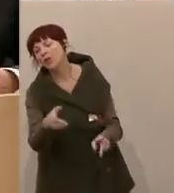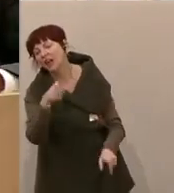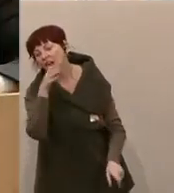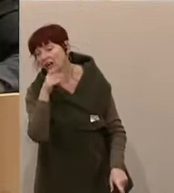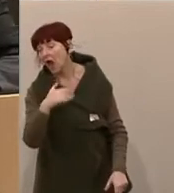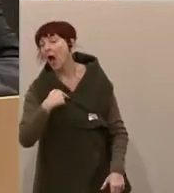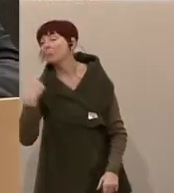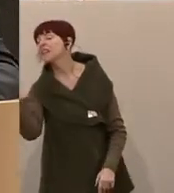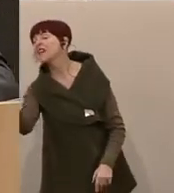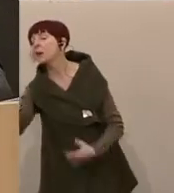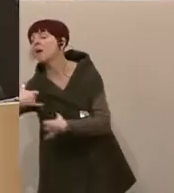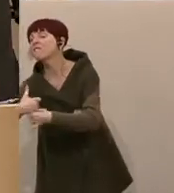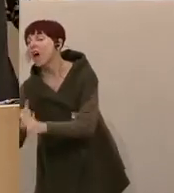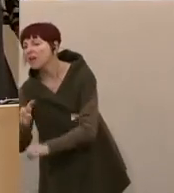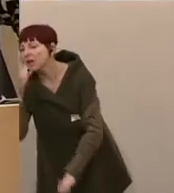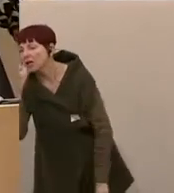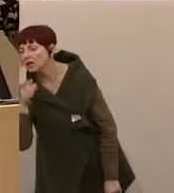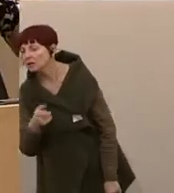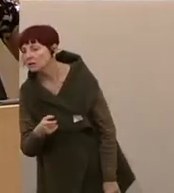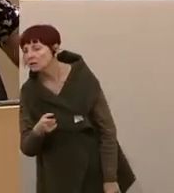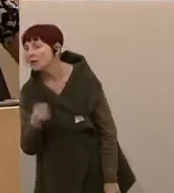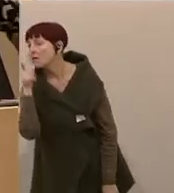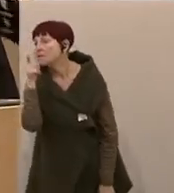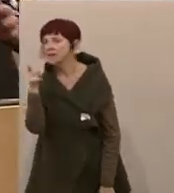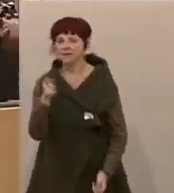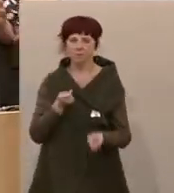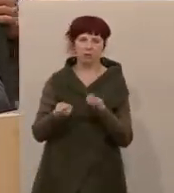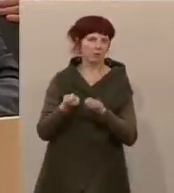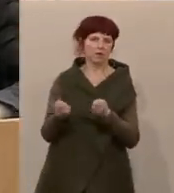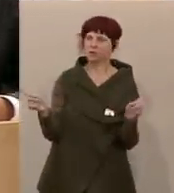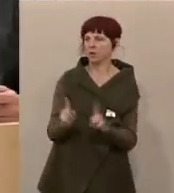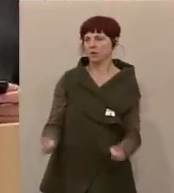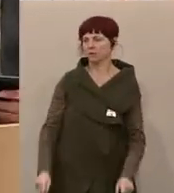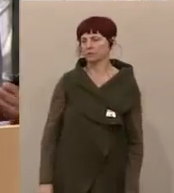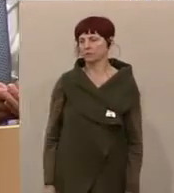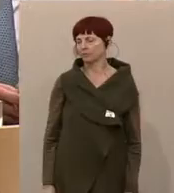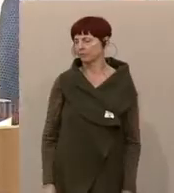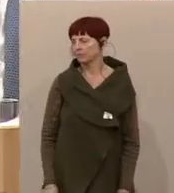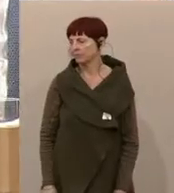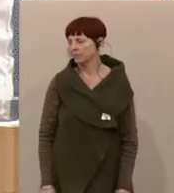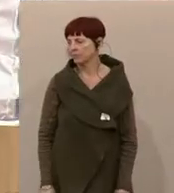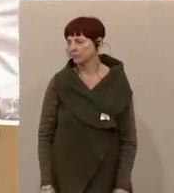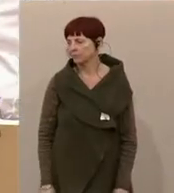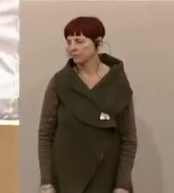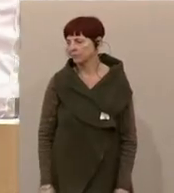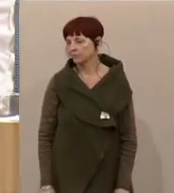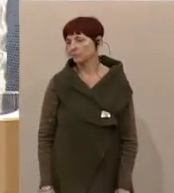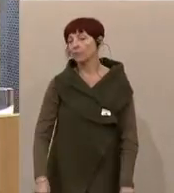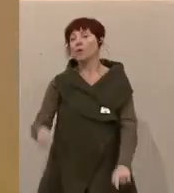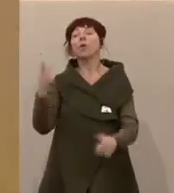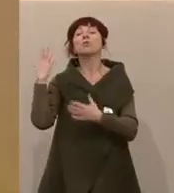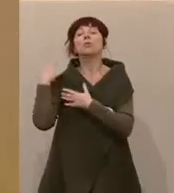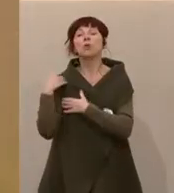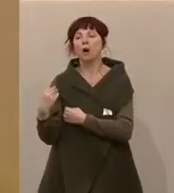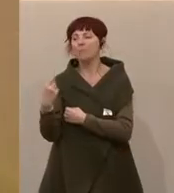Wasser predigen und Wein trinken, das ist nicht die Politik. Das ist nicht die Politik, Kolleginnen und Kollegen. Und nochmal, Sie